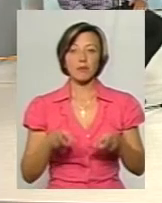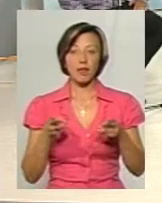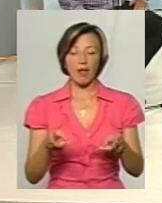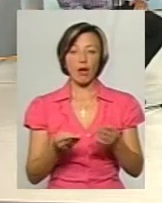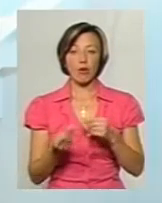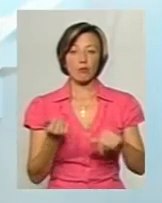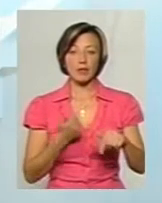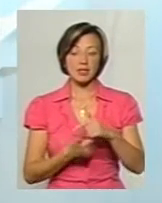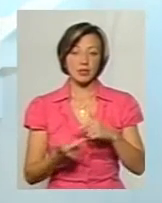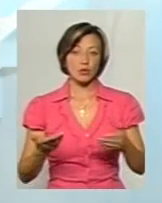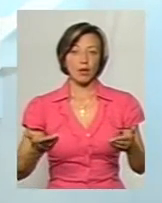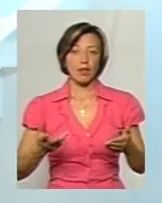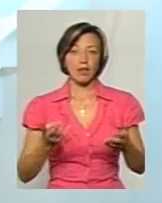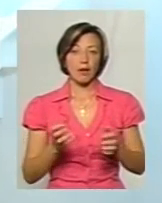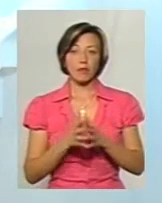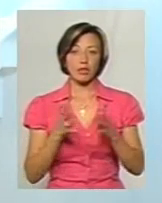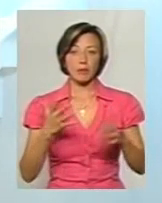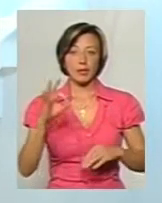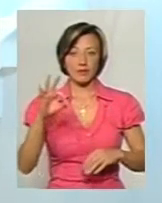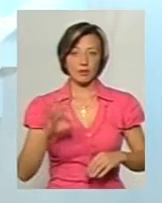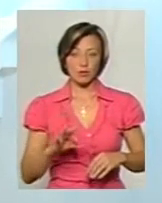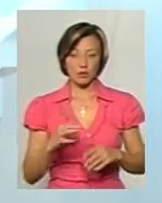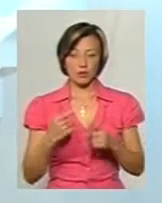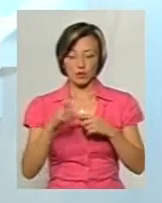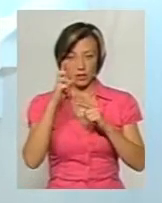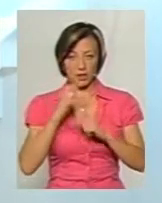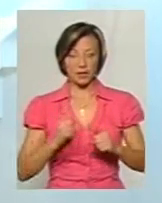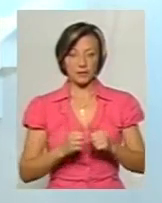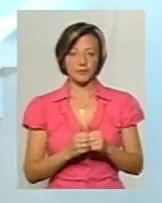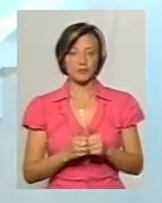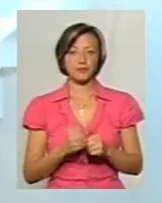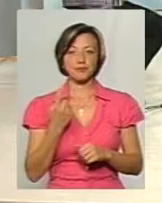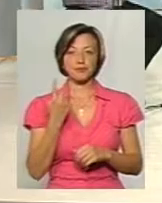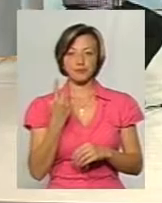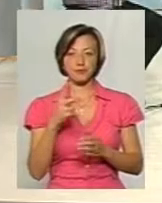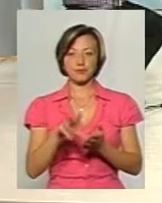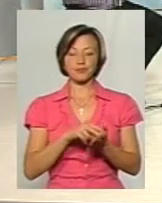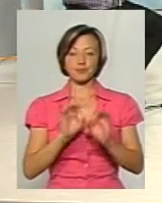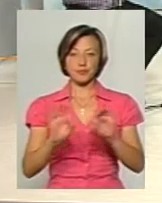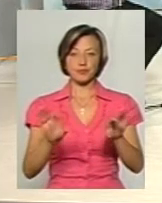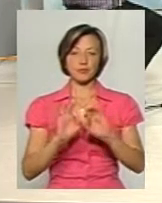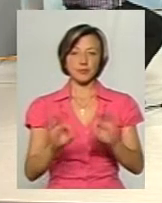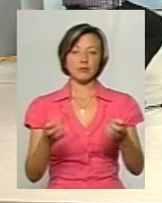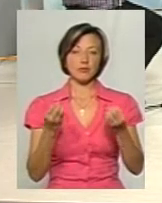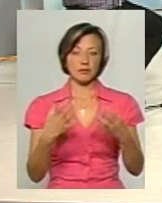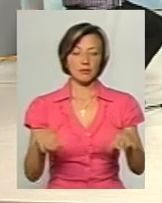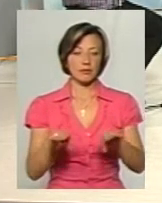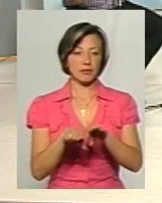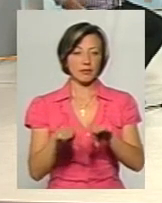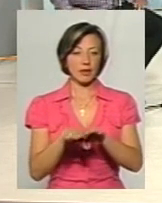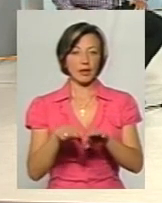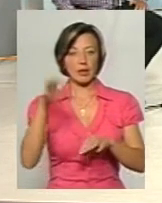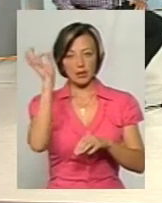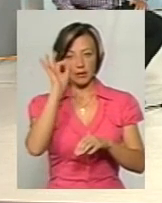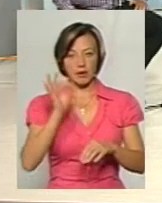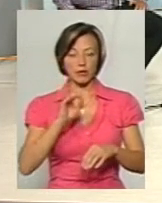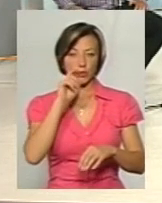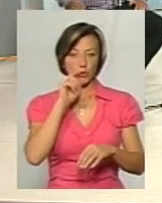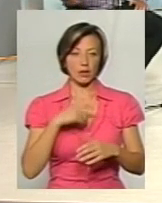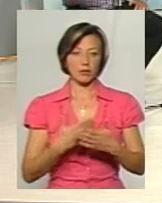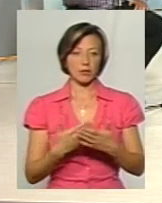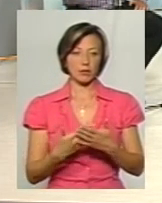бізнесу, ну, не більше 5%, так ще, як в інших країнах. Дозвольте, ще один приклад, я вам наведу, просто там порівнюючи ту ж саму Німеччину і Україну,